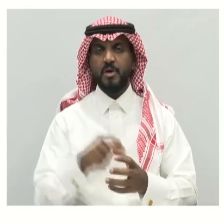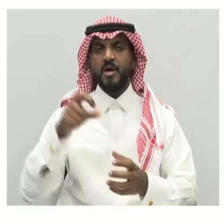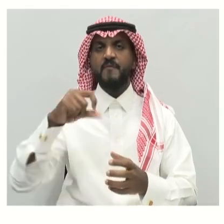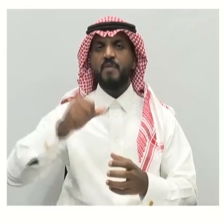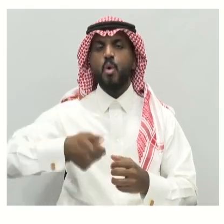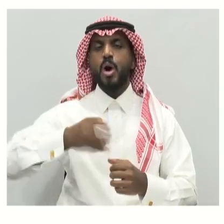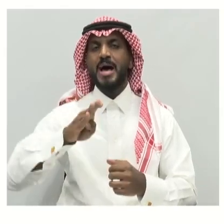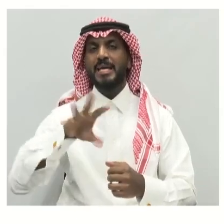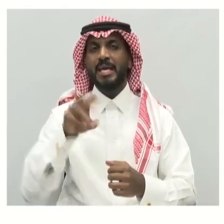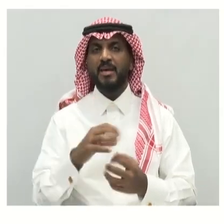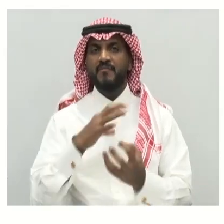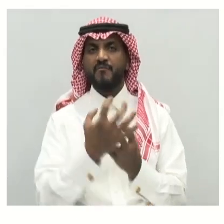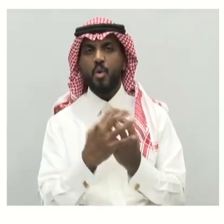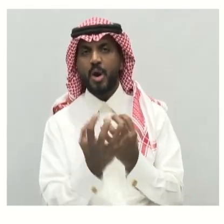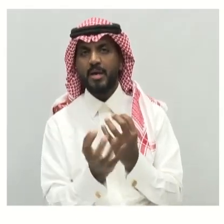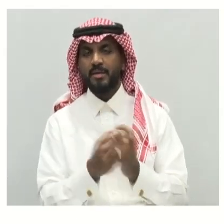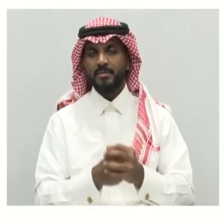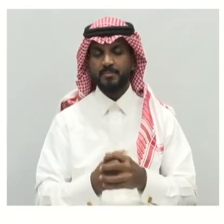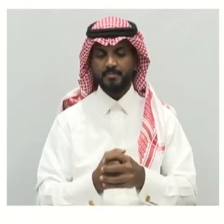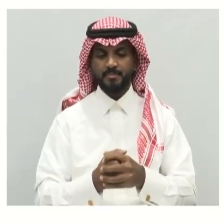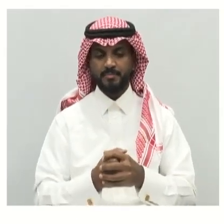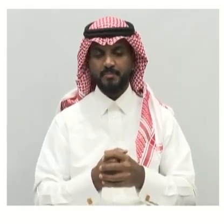فواكه احسنتم فواكه